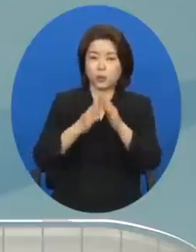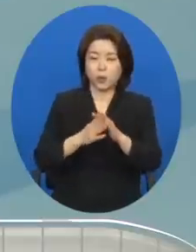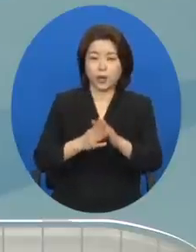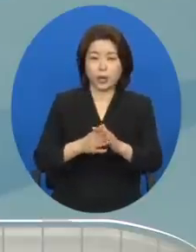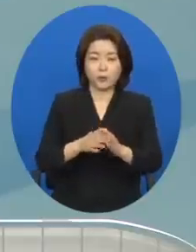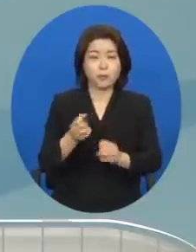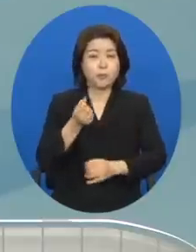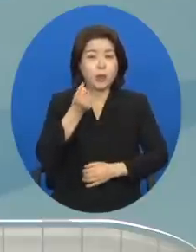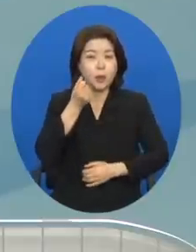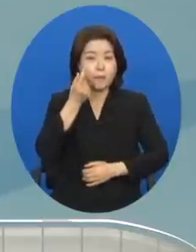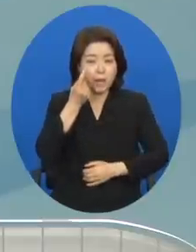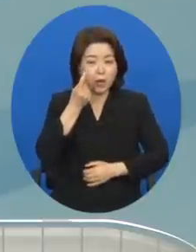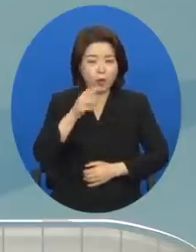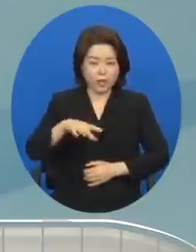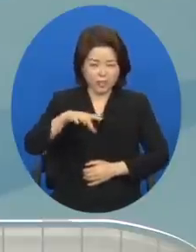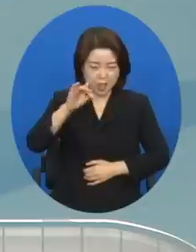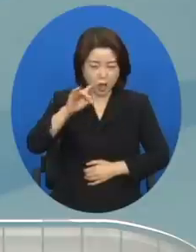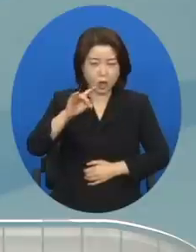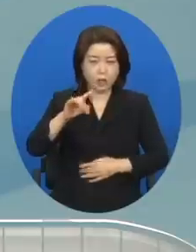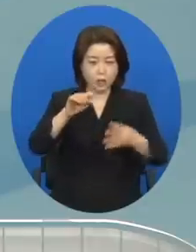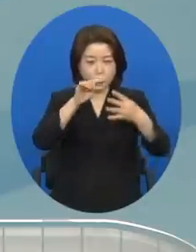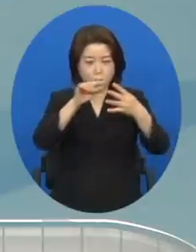주일 성찬식을 합니다.